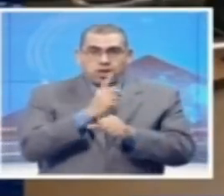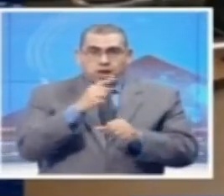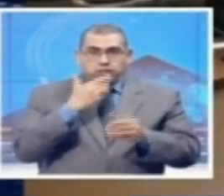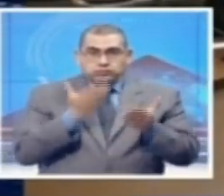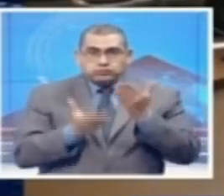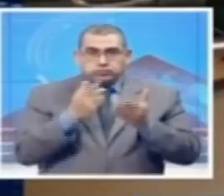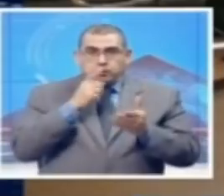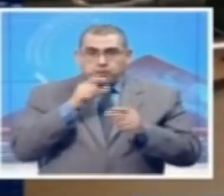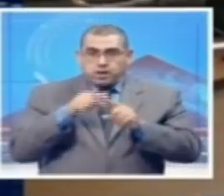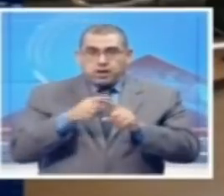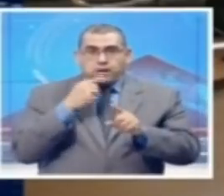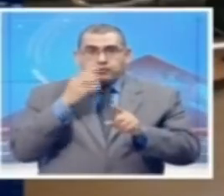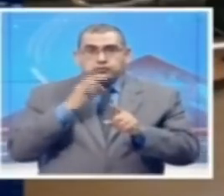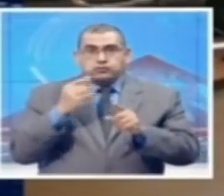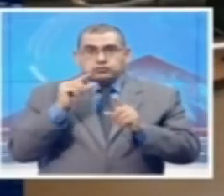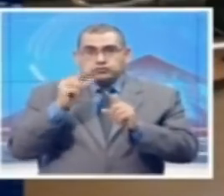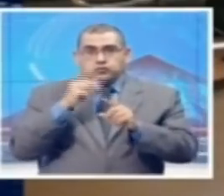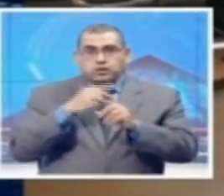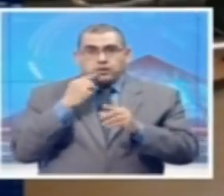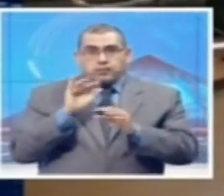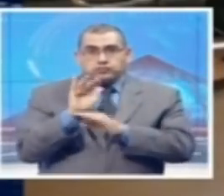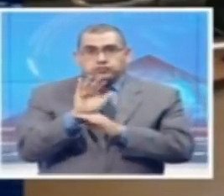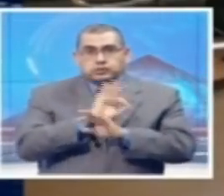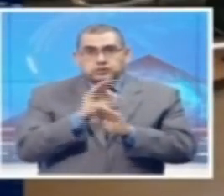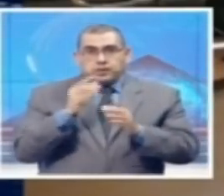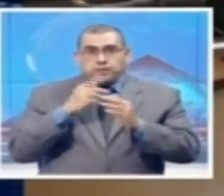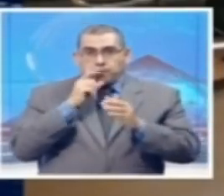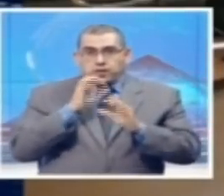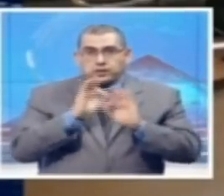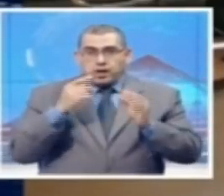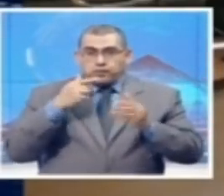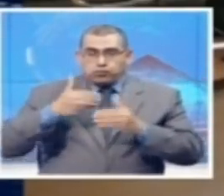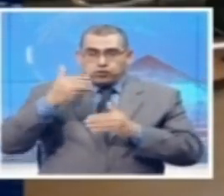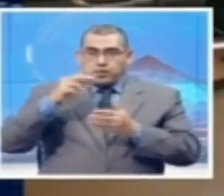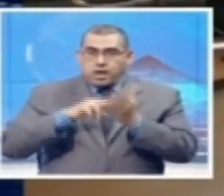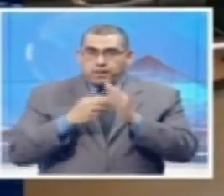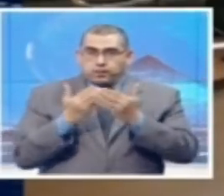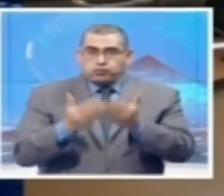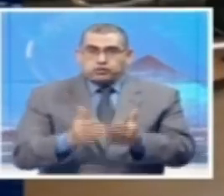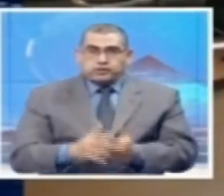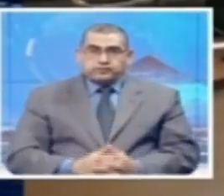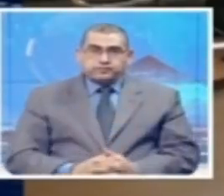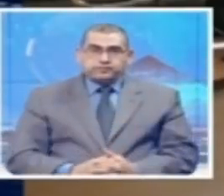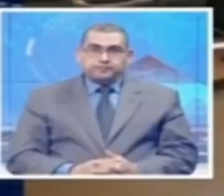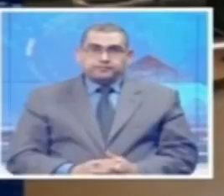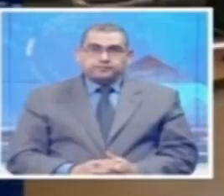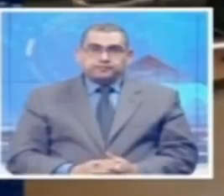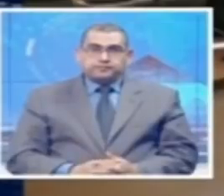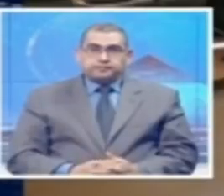بين الموارد المائية المحدودة وتوفير الاحتياجات المائية الحالية والمستقبلية.